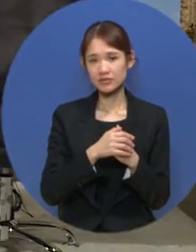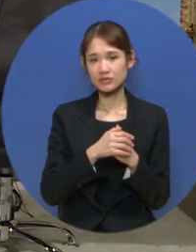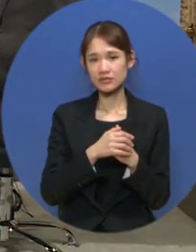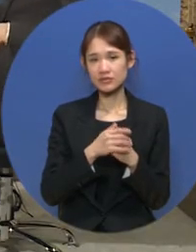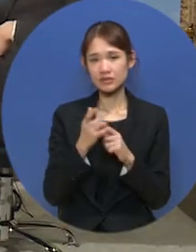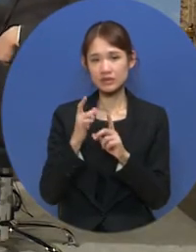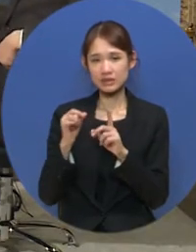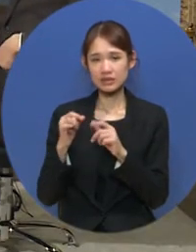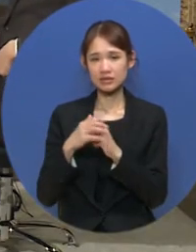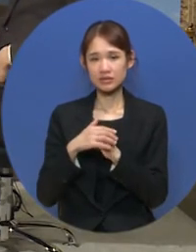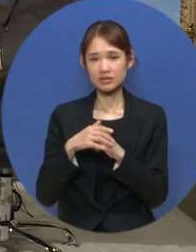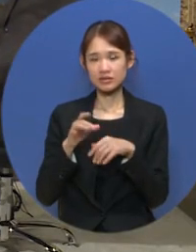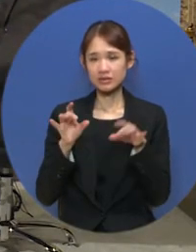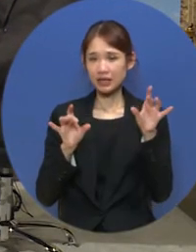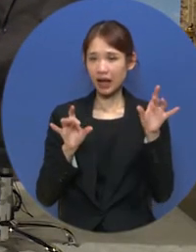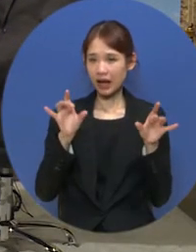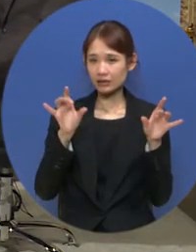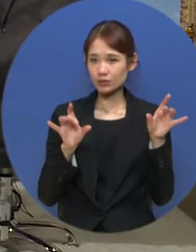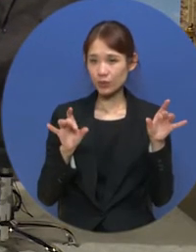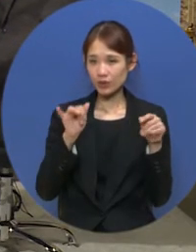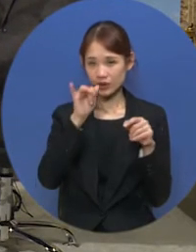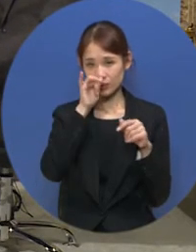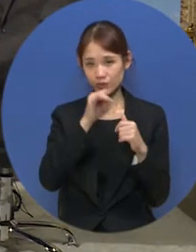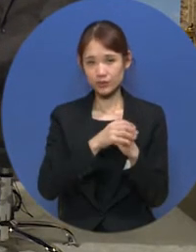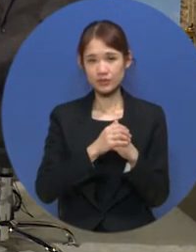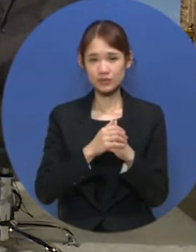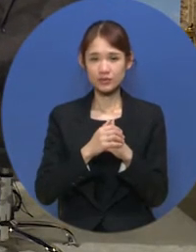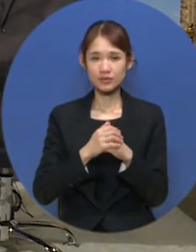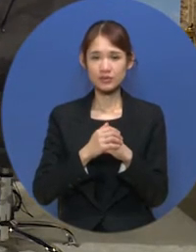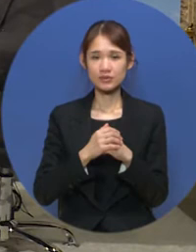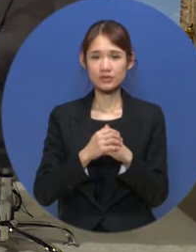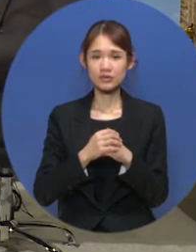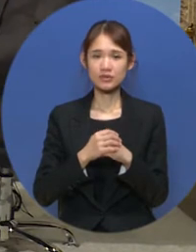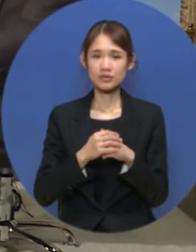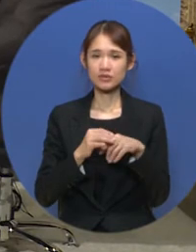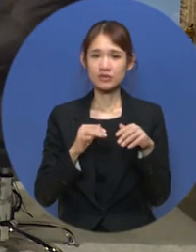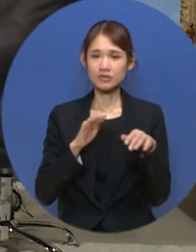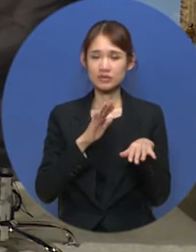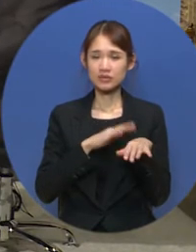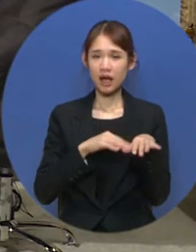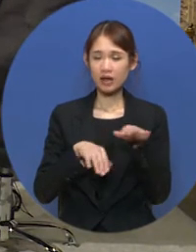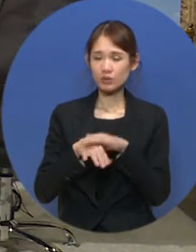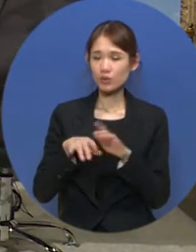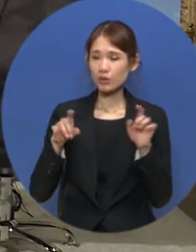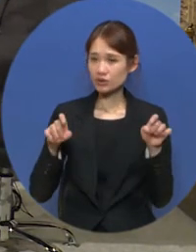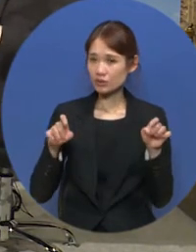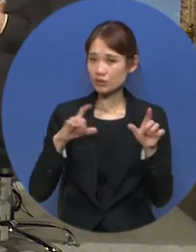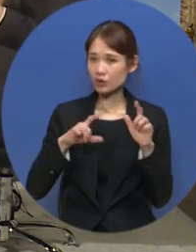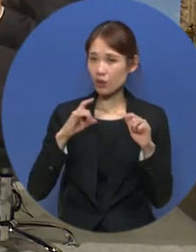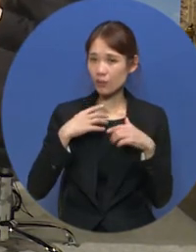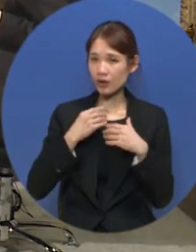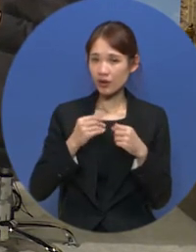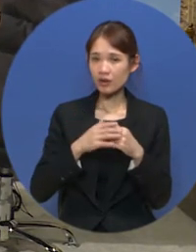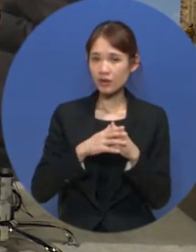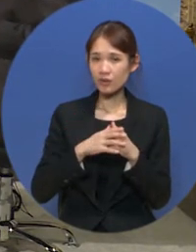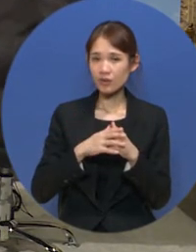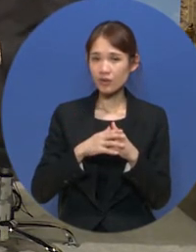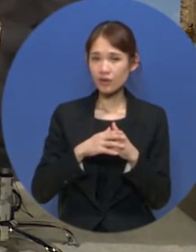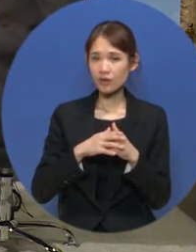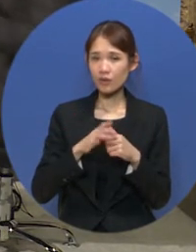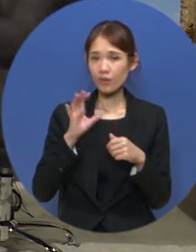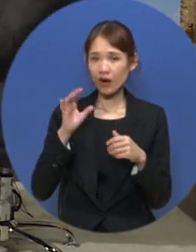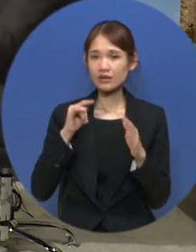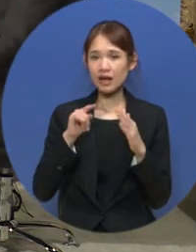일부 상품은 네. 양쪽에 지퍼가 달린 상품도 있습니다. 아, 예. 양쪽에 예. 있으면 더 편리한가요? 화장실을 이용하실 때